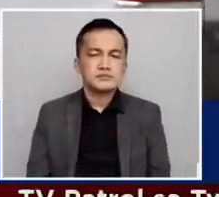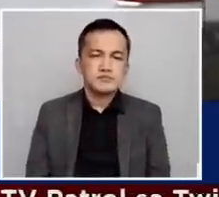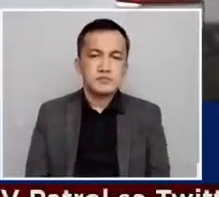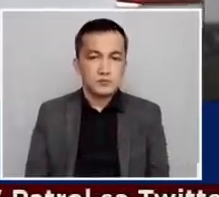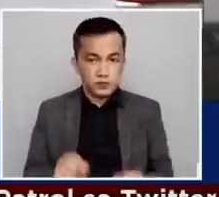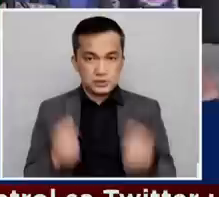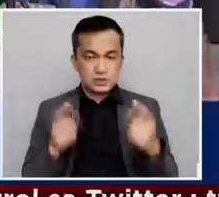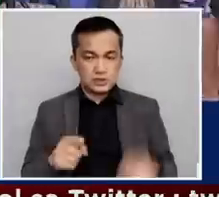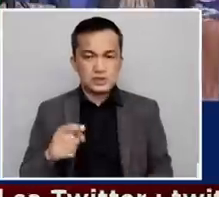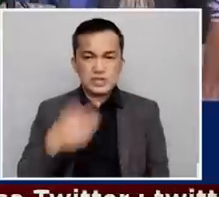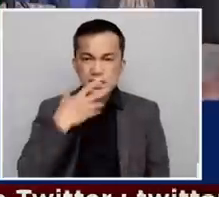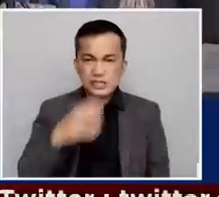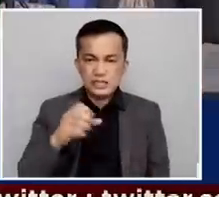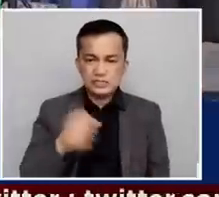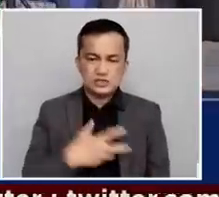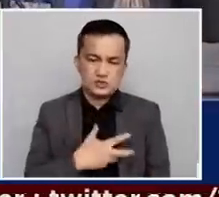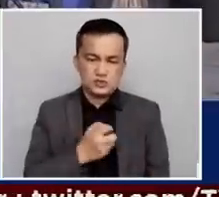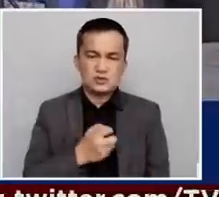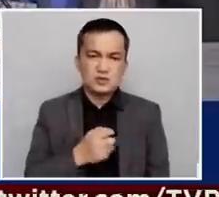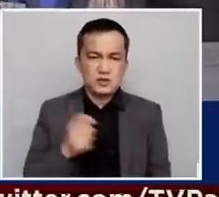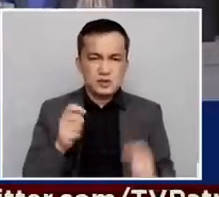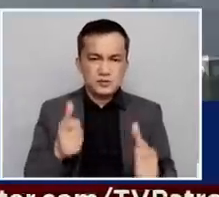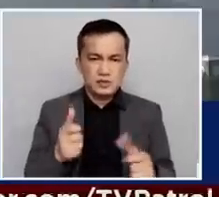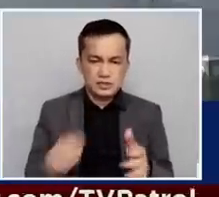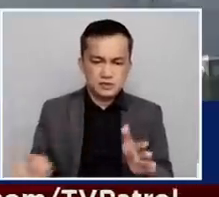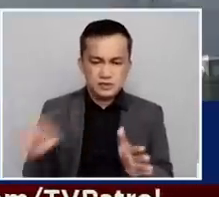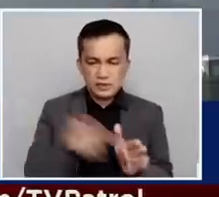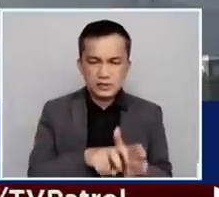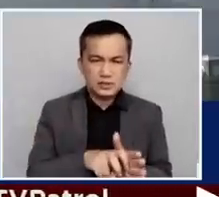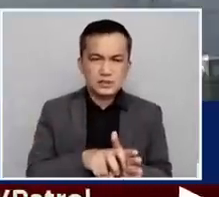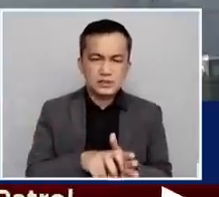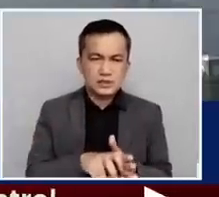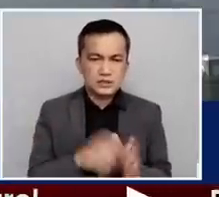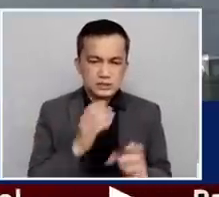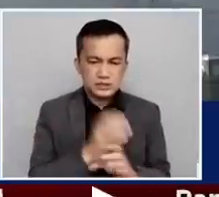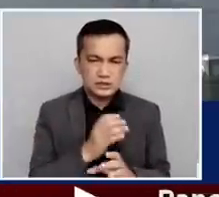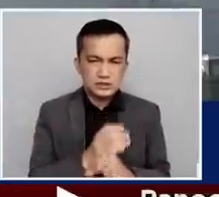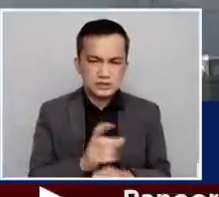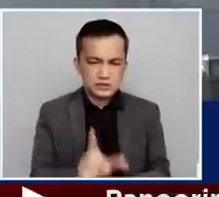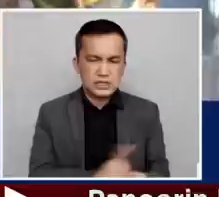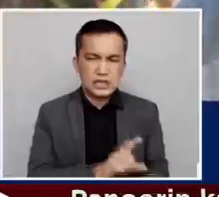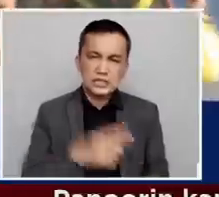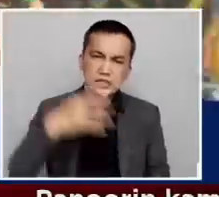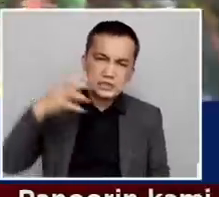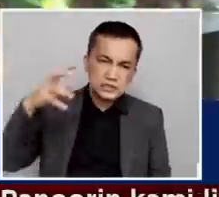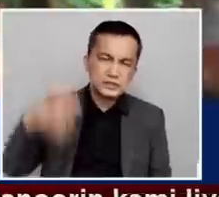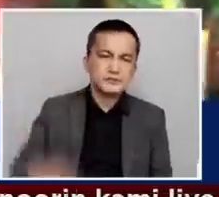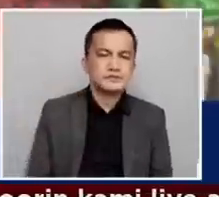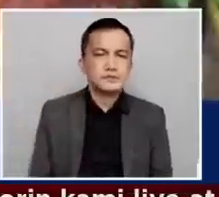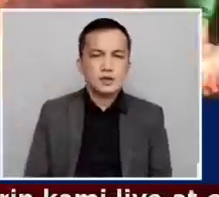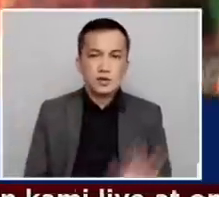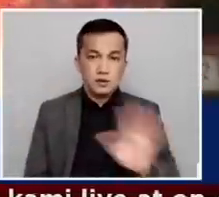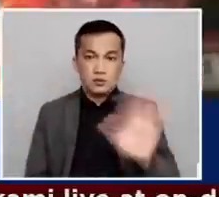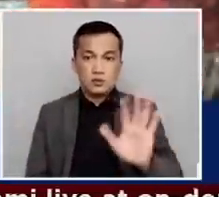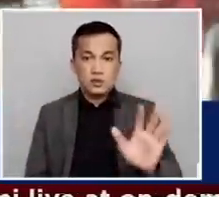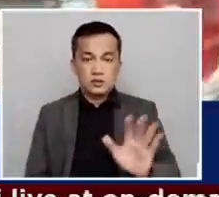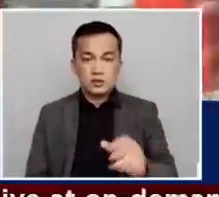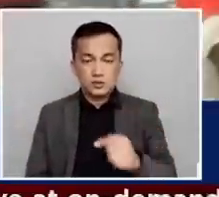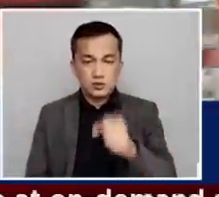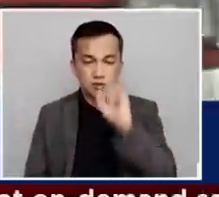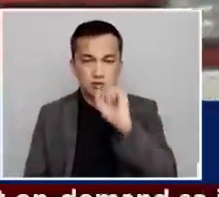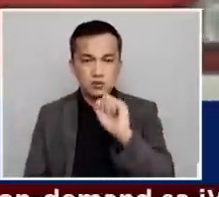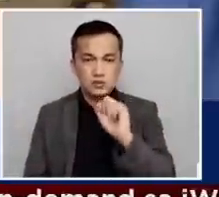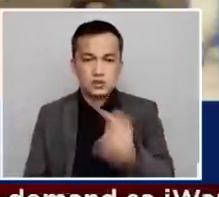sa heat stroke ang biglaang pagsakay sa sasakyang matagal na bilad sa araw. Hindi rin dapat uminom ng